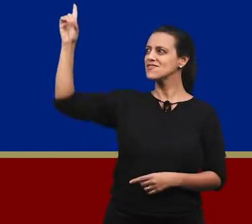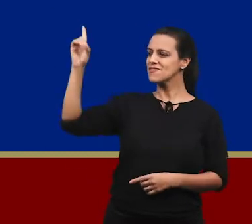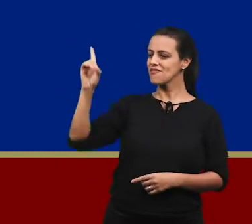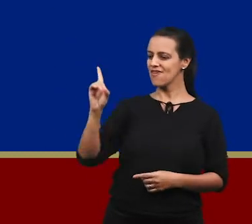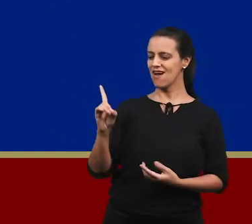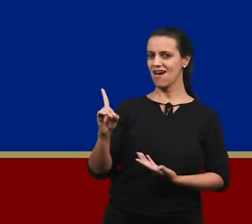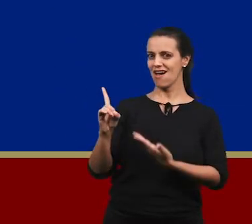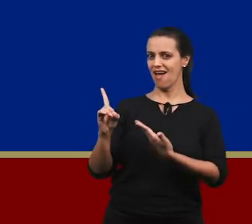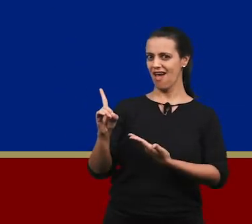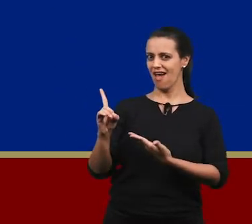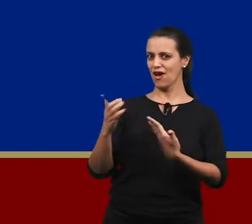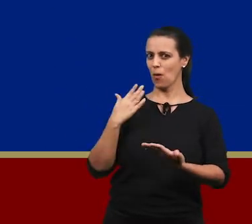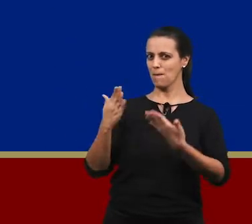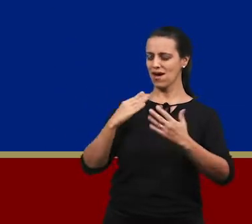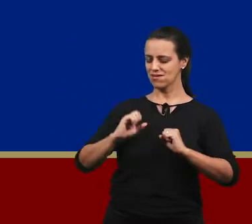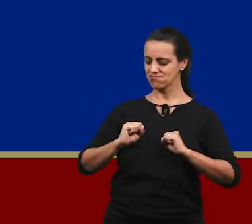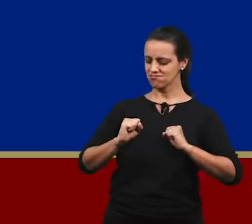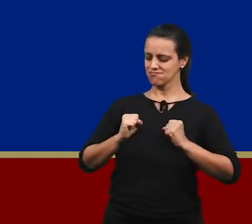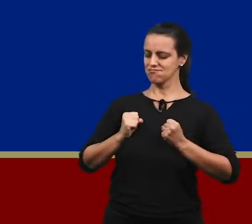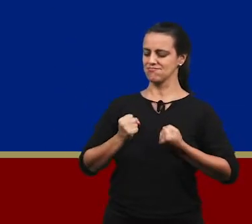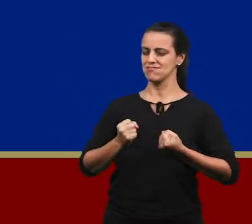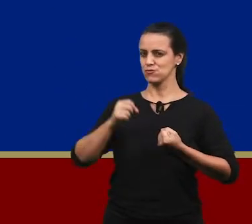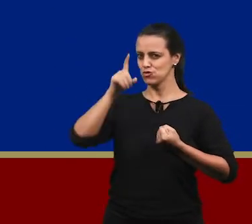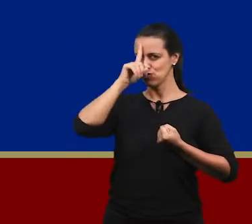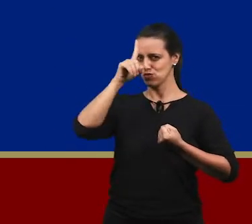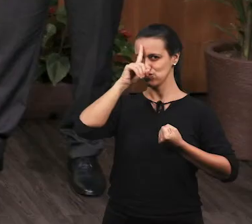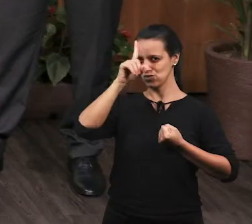и который есть наш хлеб